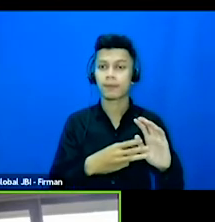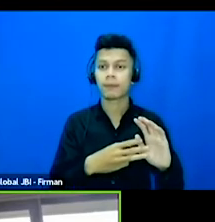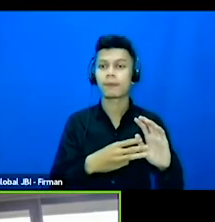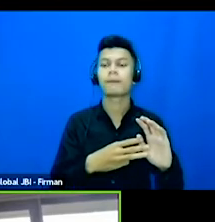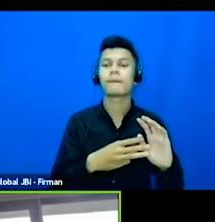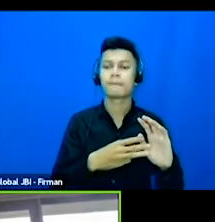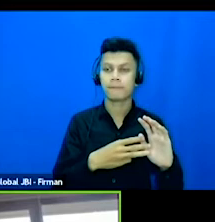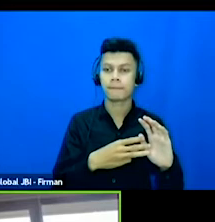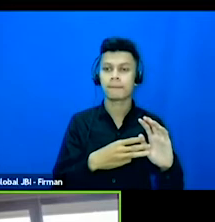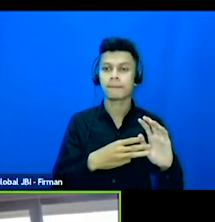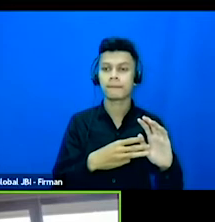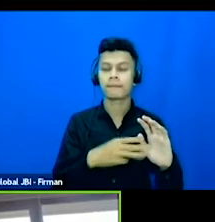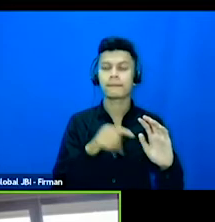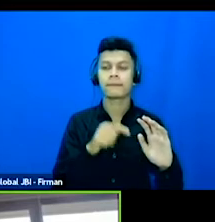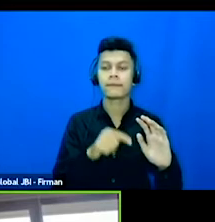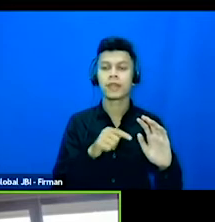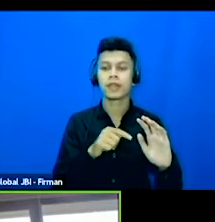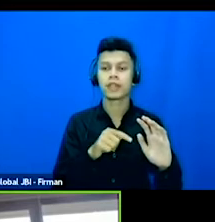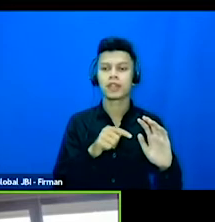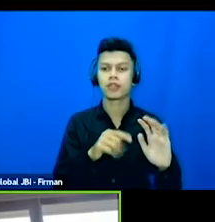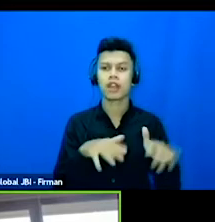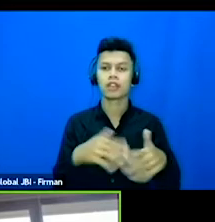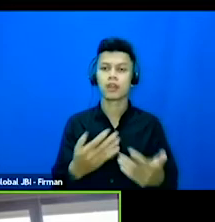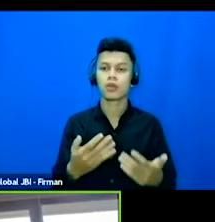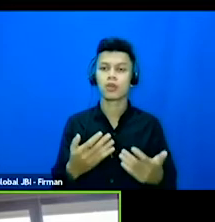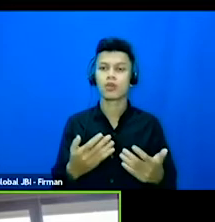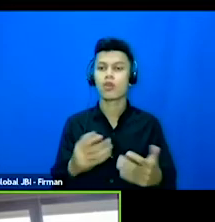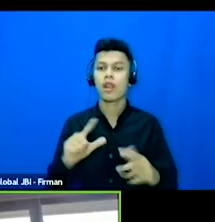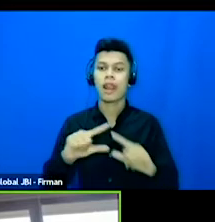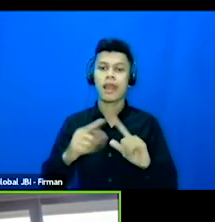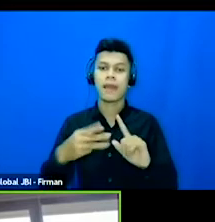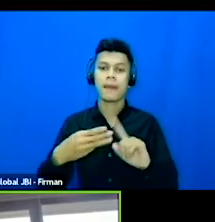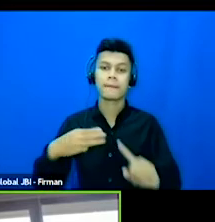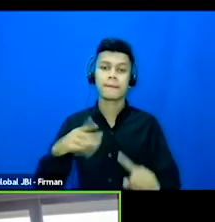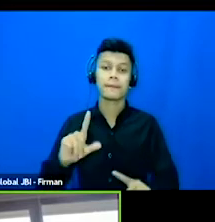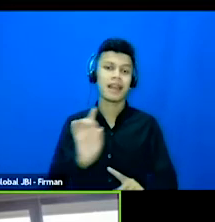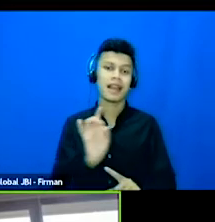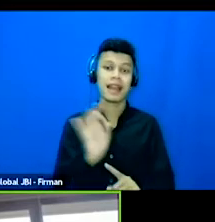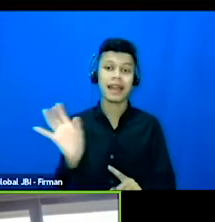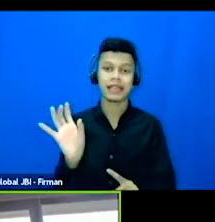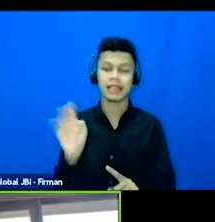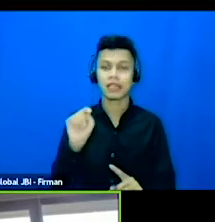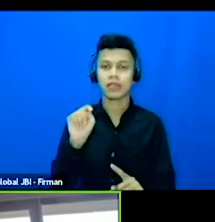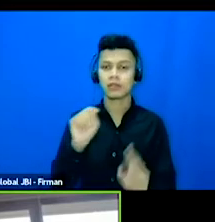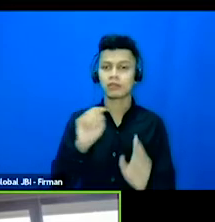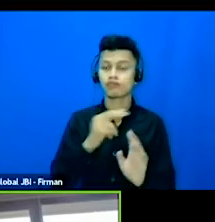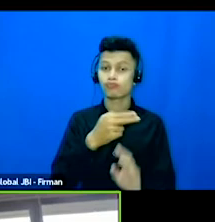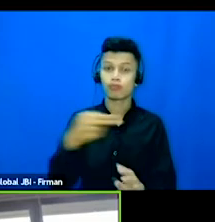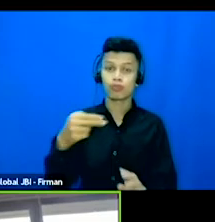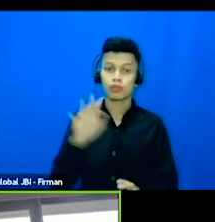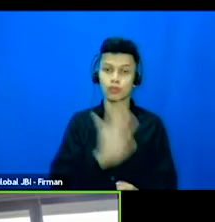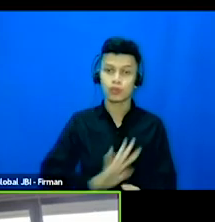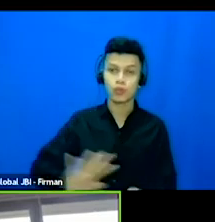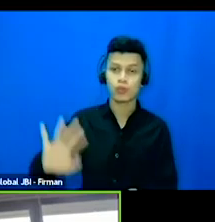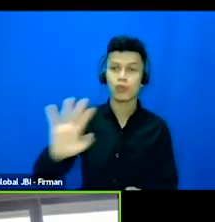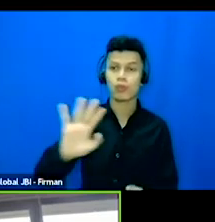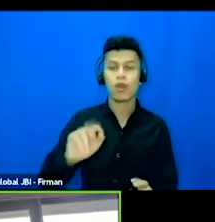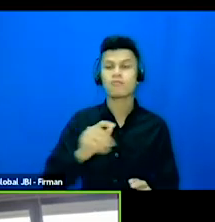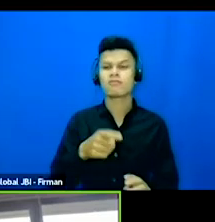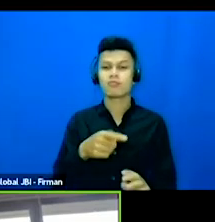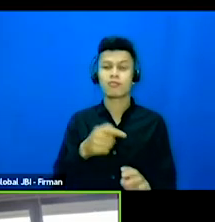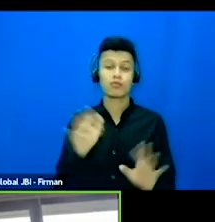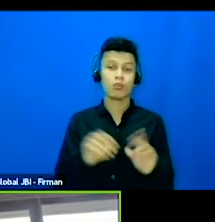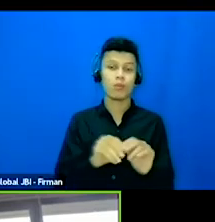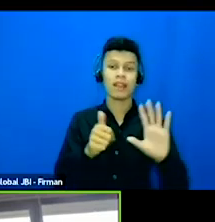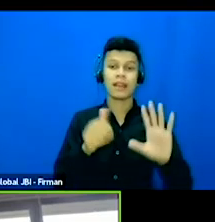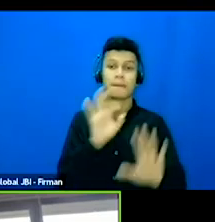yang Romance itu maupun juga ngebel yang lain ini seluruh Indonesia itu baru enam persen karena